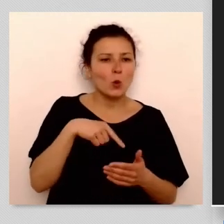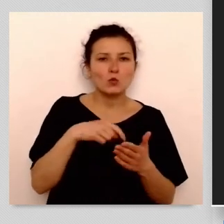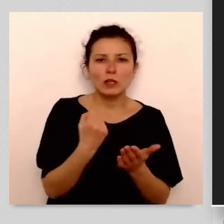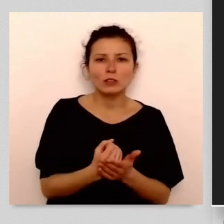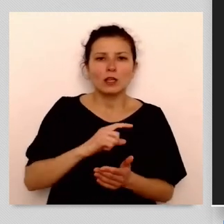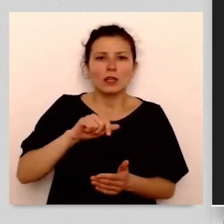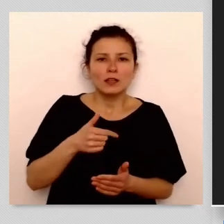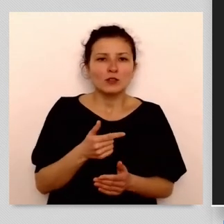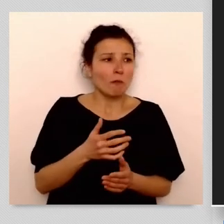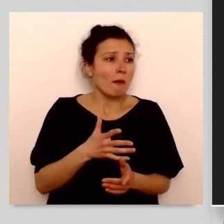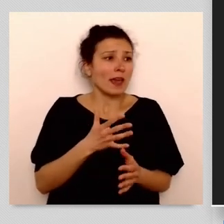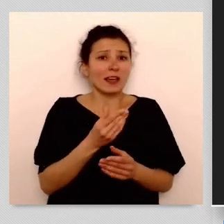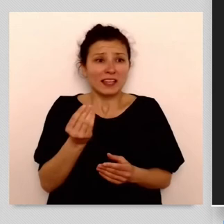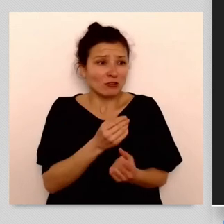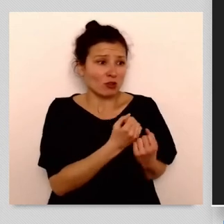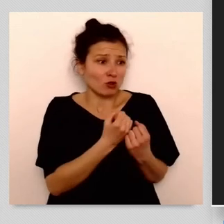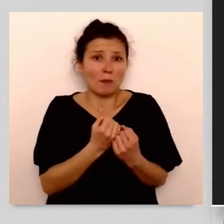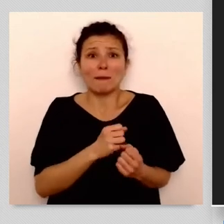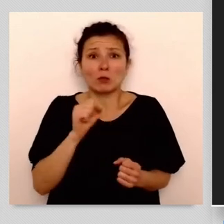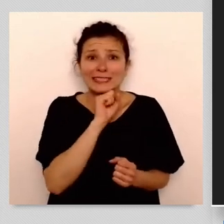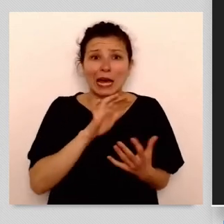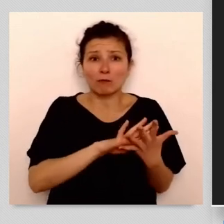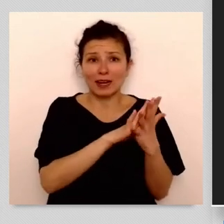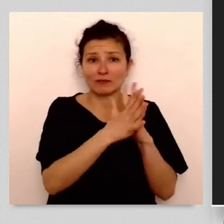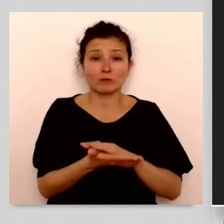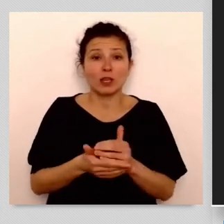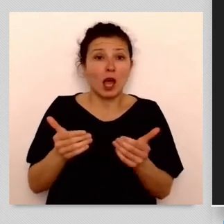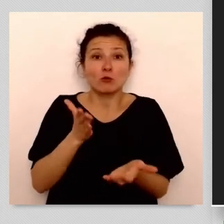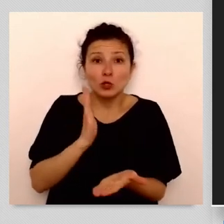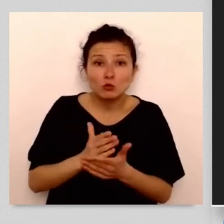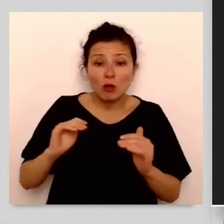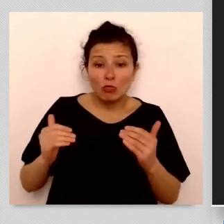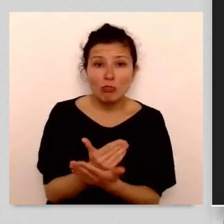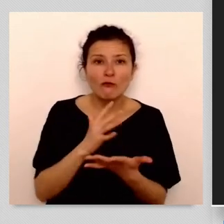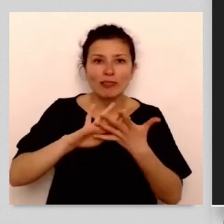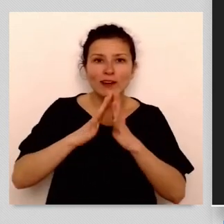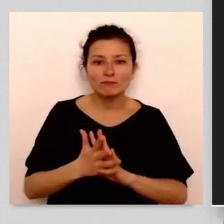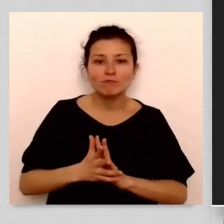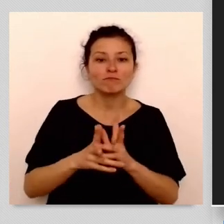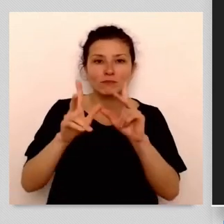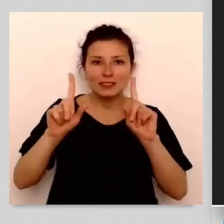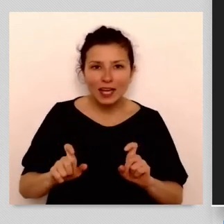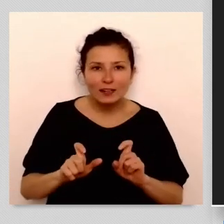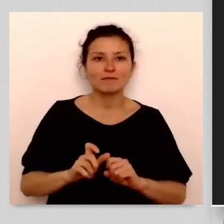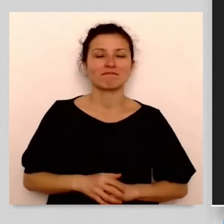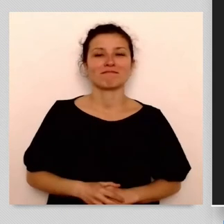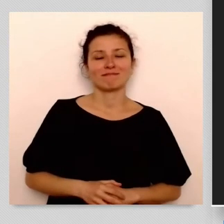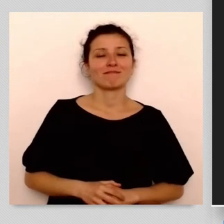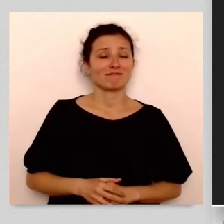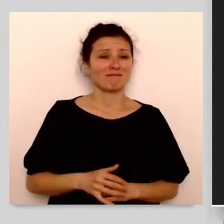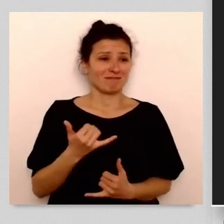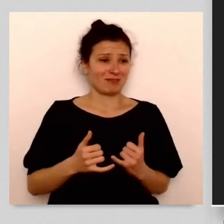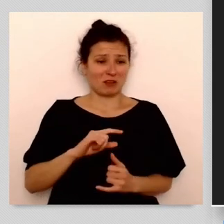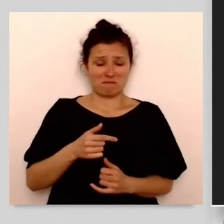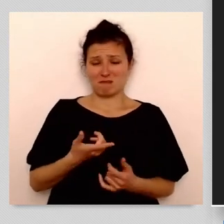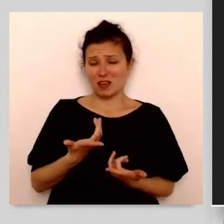jesteśmy w tamtej transformacji, czy już może zaczynamy nową. I wbrew pozorom, jeżeli my cały czas będziemy